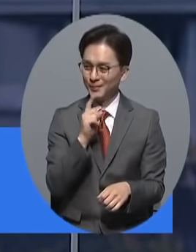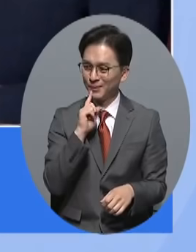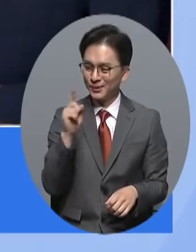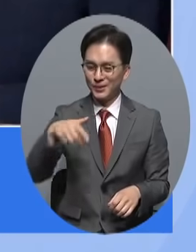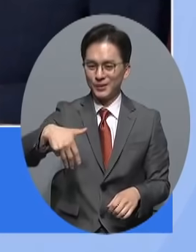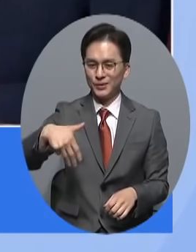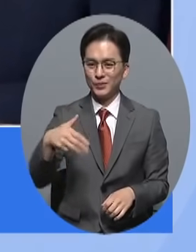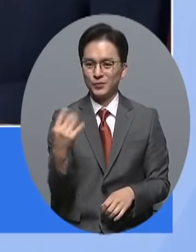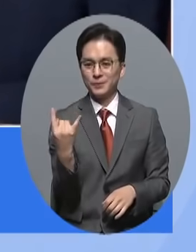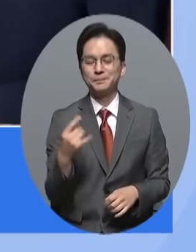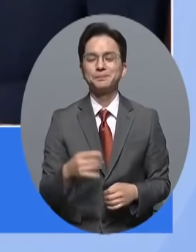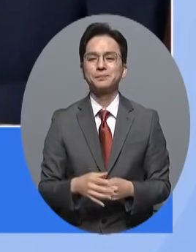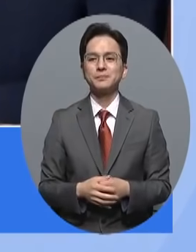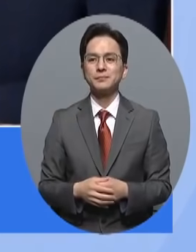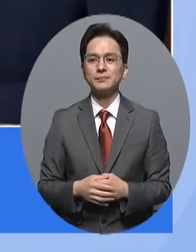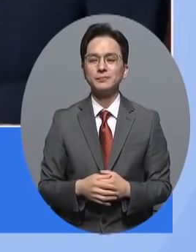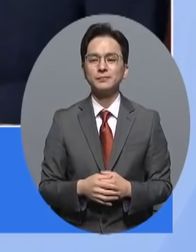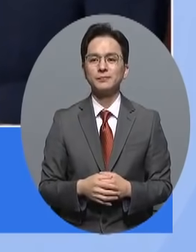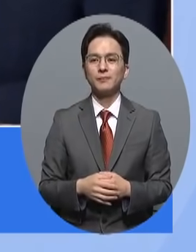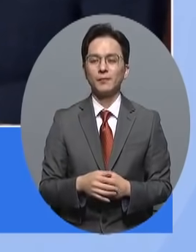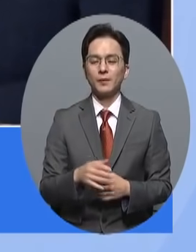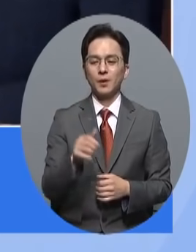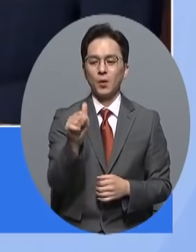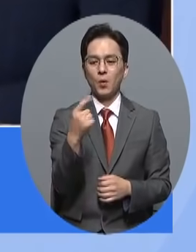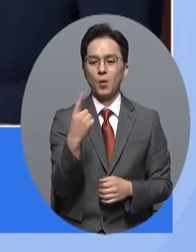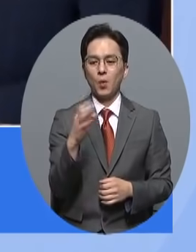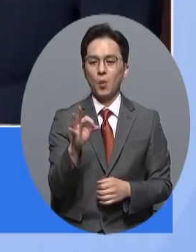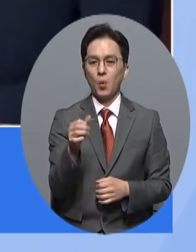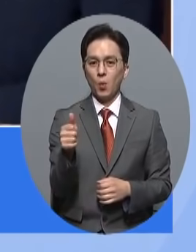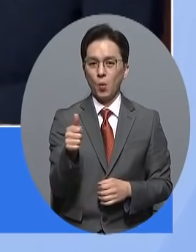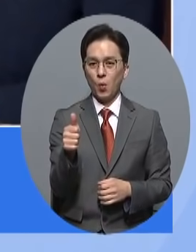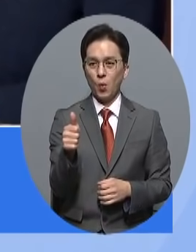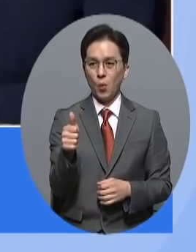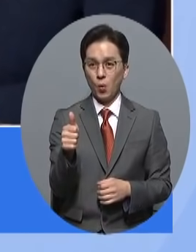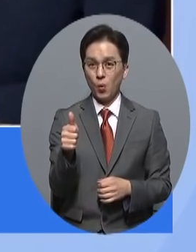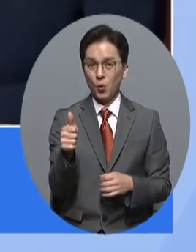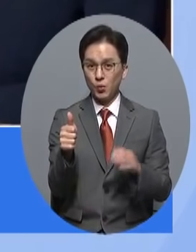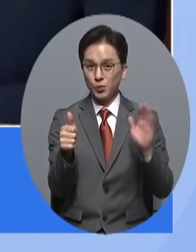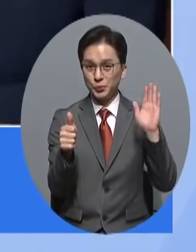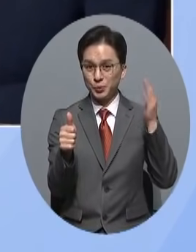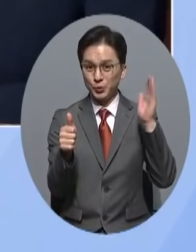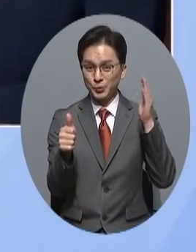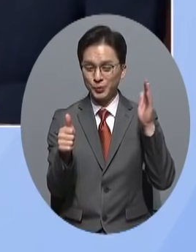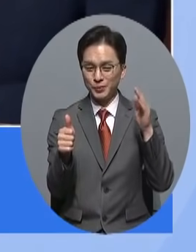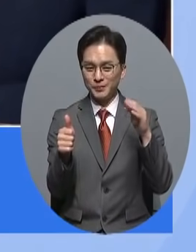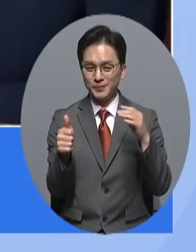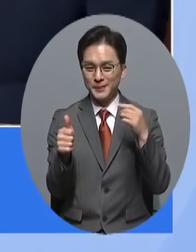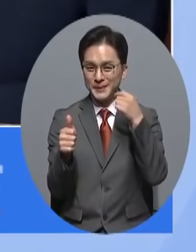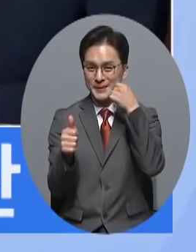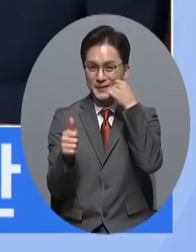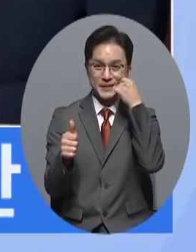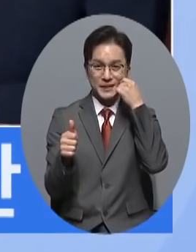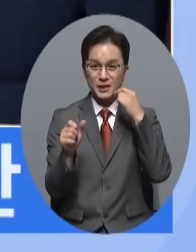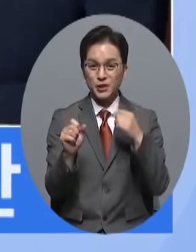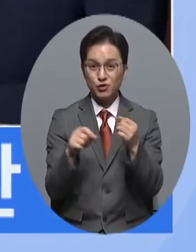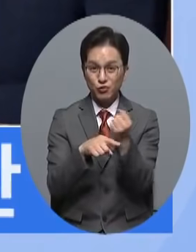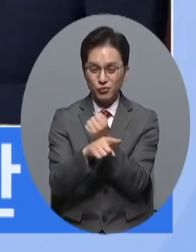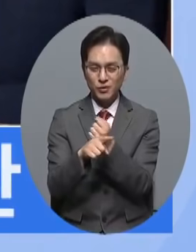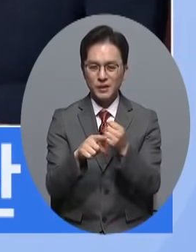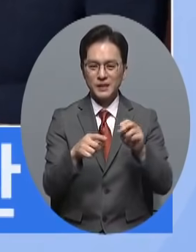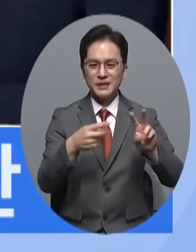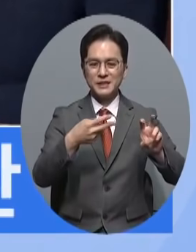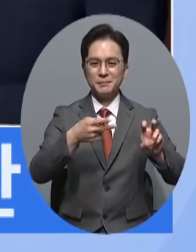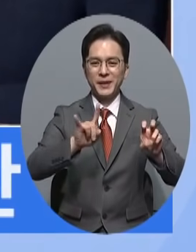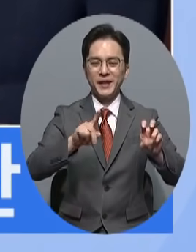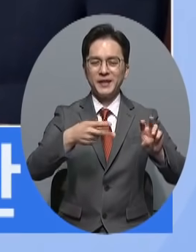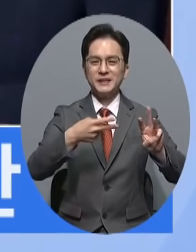이 모병제에 대해서는 지금 홍준표 후보가 2030의 지지를 얻고 있기 때문에 이렇게 좀 과감한 공약 모병제를 들고 나오는데 사실 이 문제는 굉장히